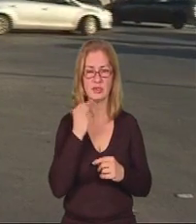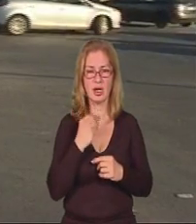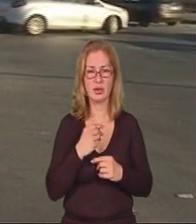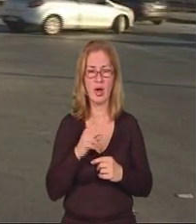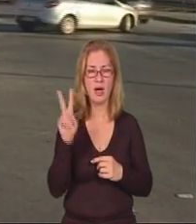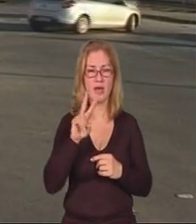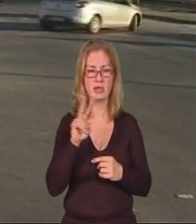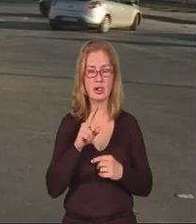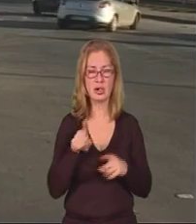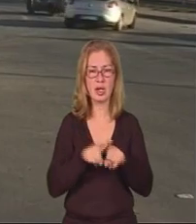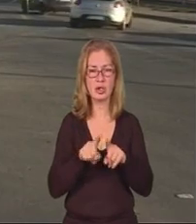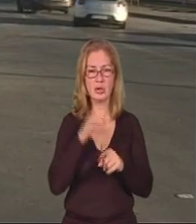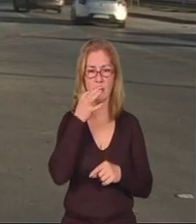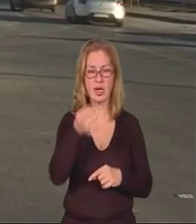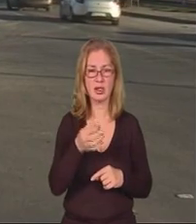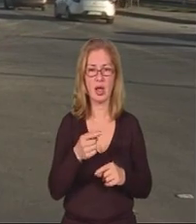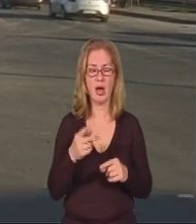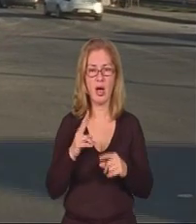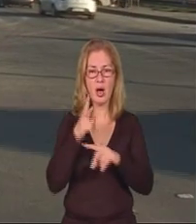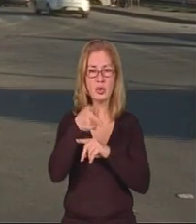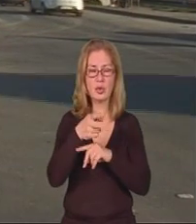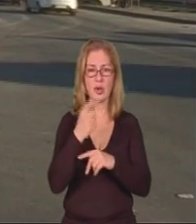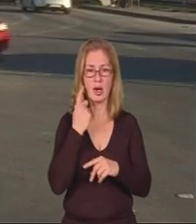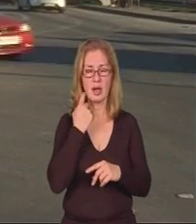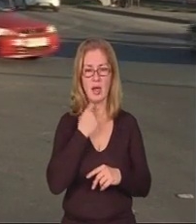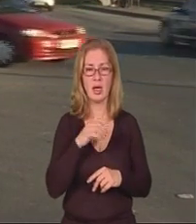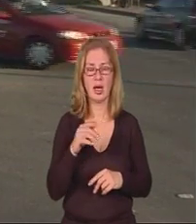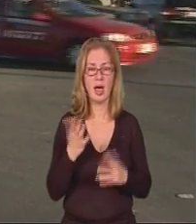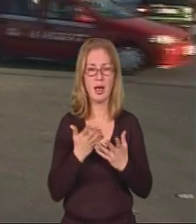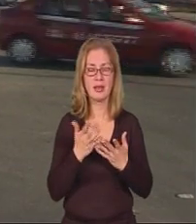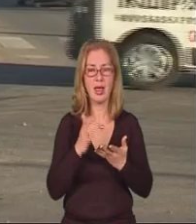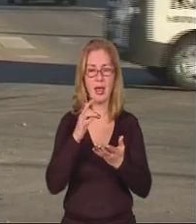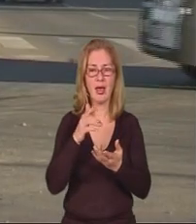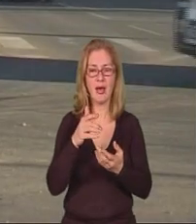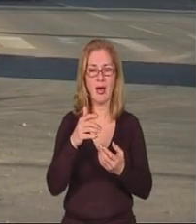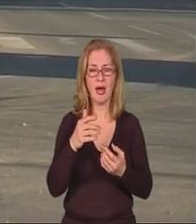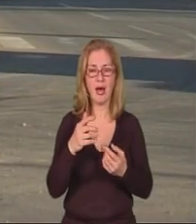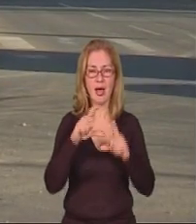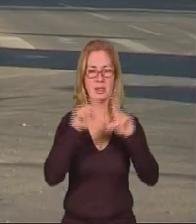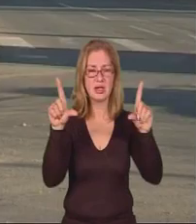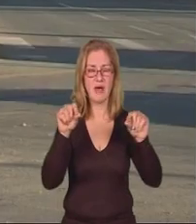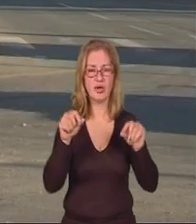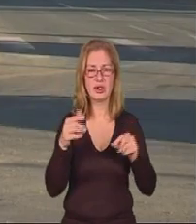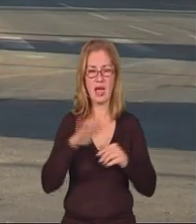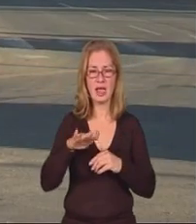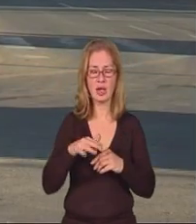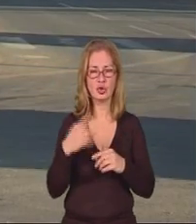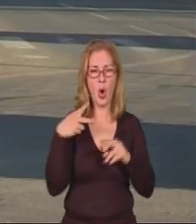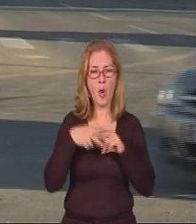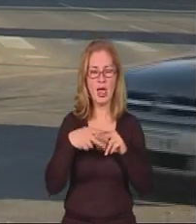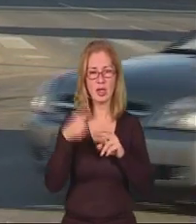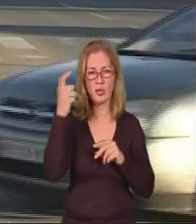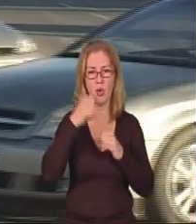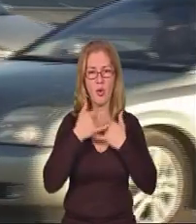navode Veterničani, isto pitanje aktuelno je i za drugu trasu prema Futogu do Zavoda za decu ometenu u razvoju. Odbor je do sada prikupio i